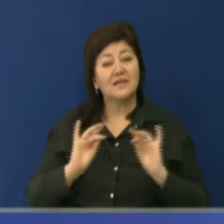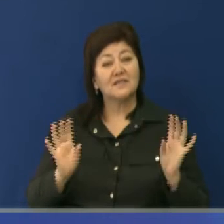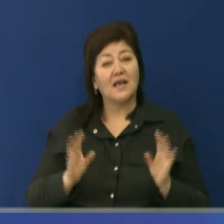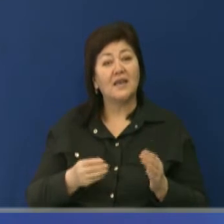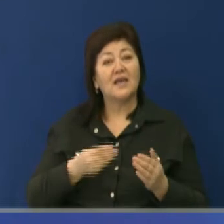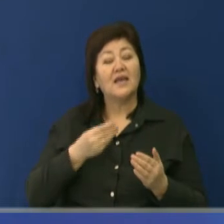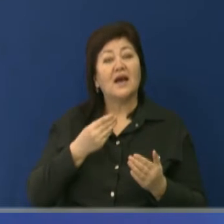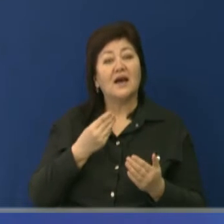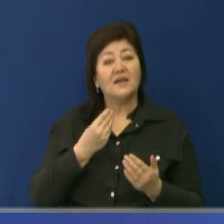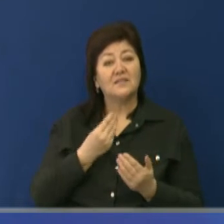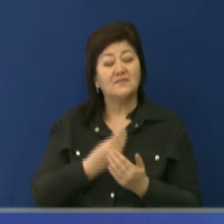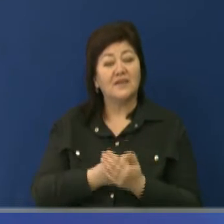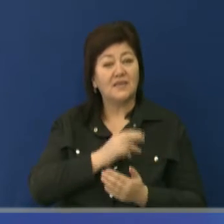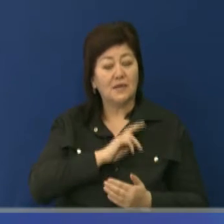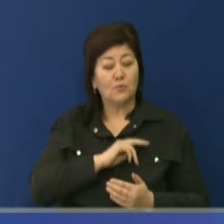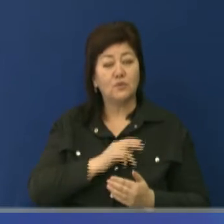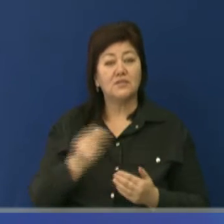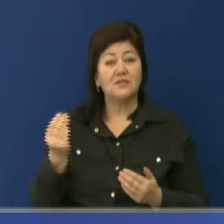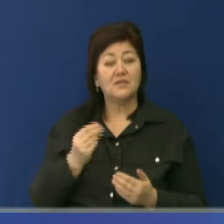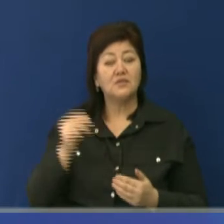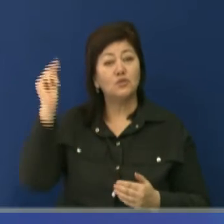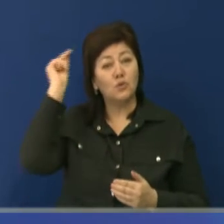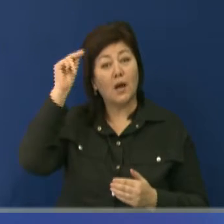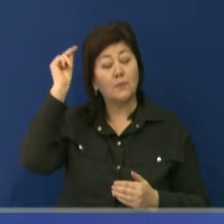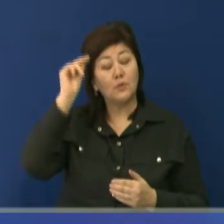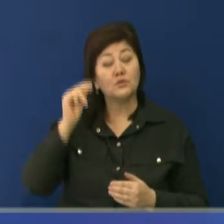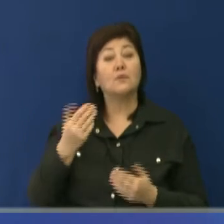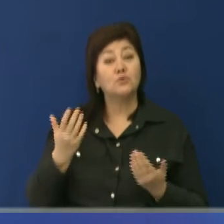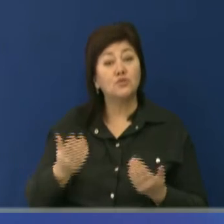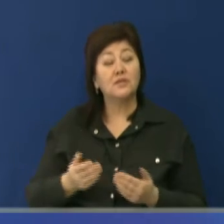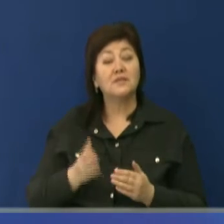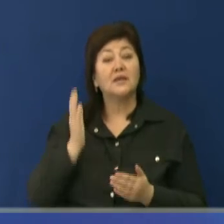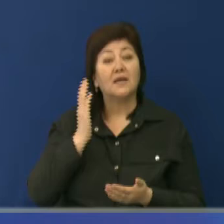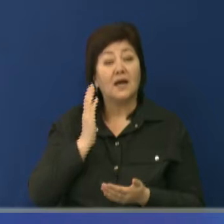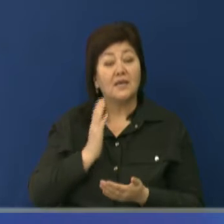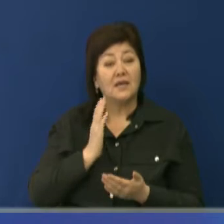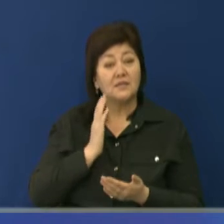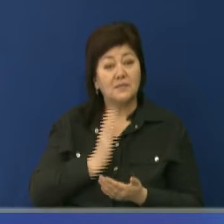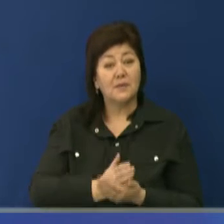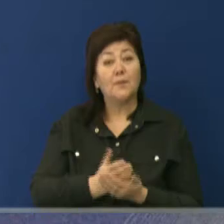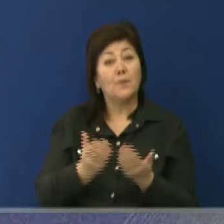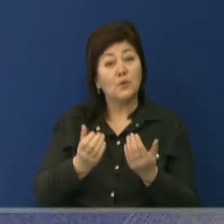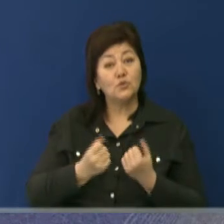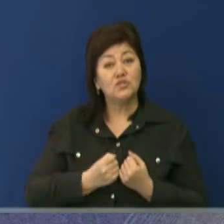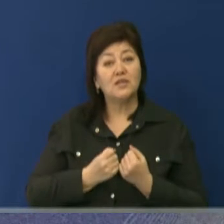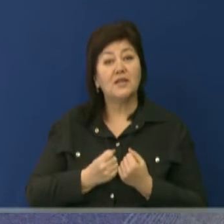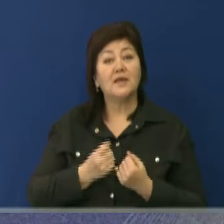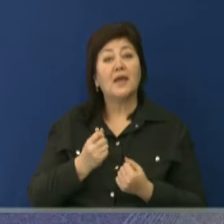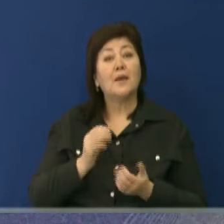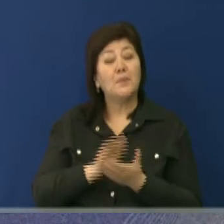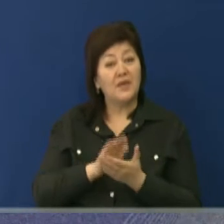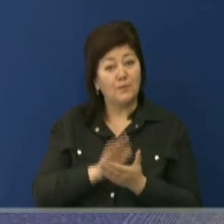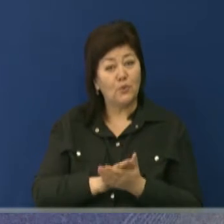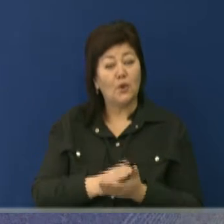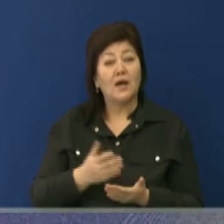да өтті. Ал үздік бизнес идеялар 50, 100 және 150 мың теңге мөлшерінде қаржыландырылды. Тель-Авив